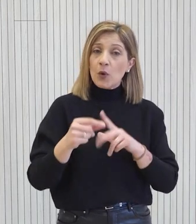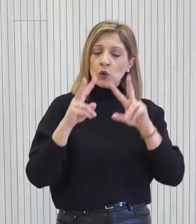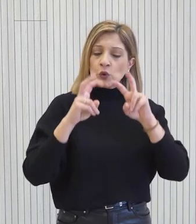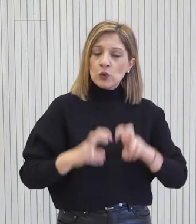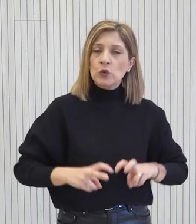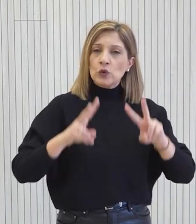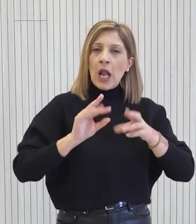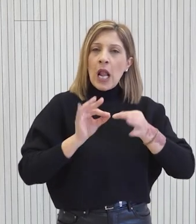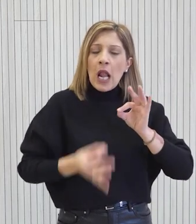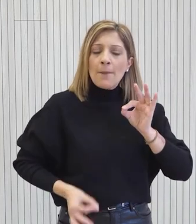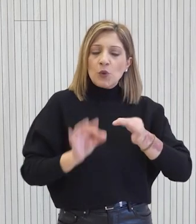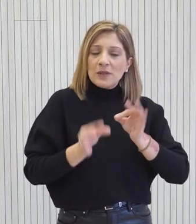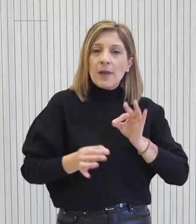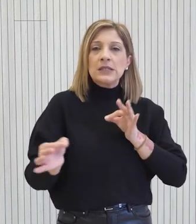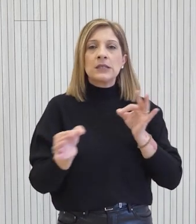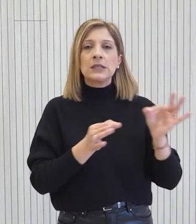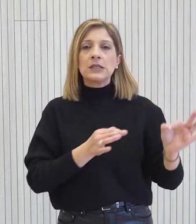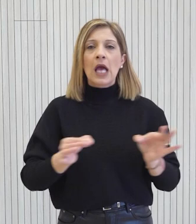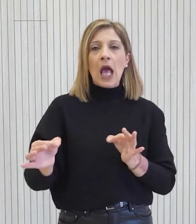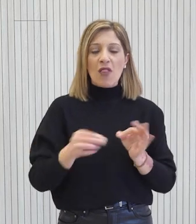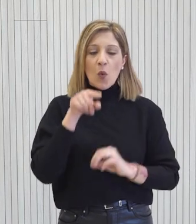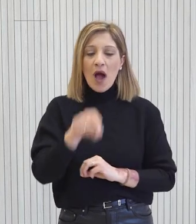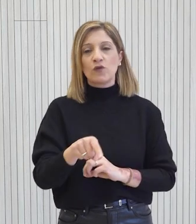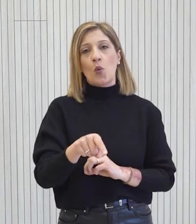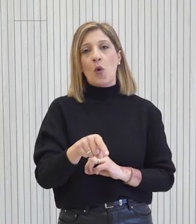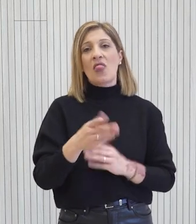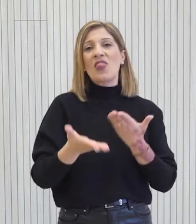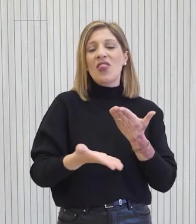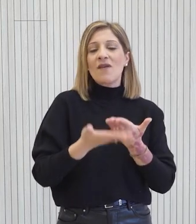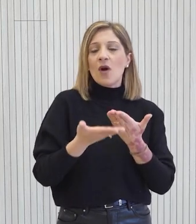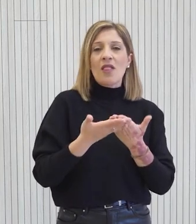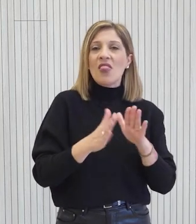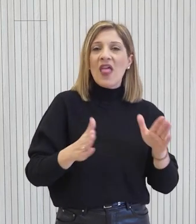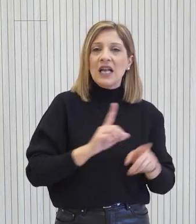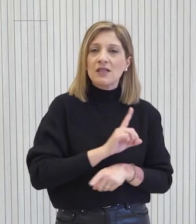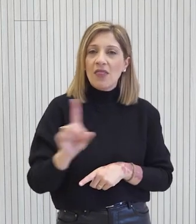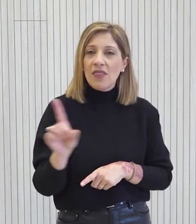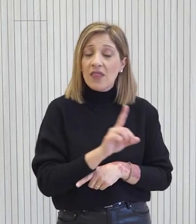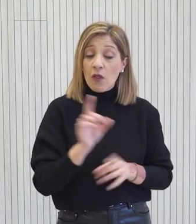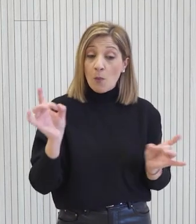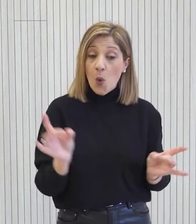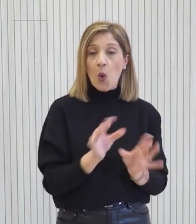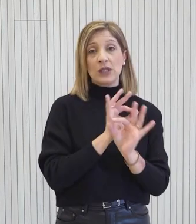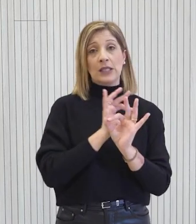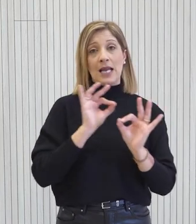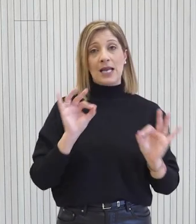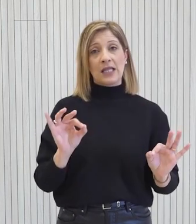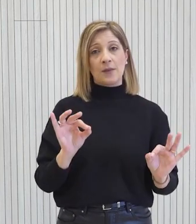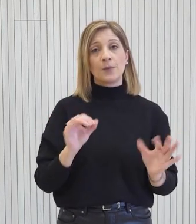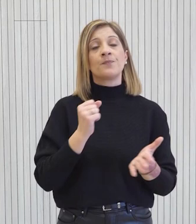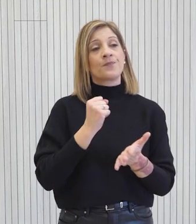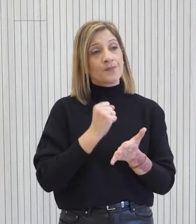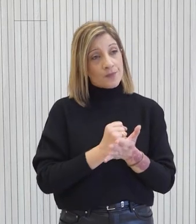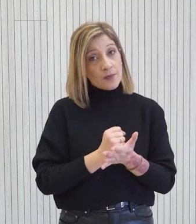σχολαστικός, λεπτομερής σχεδιασμός για να μπορέσει να τεθεί σε υλοποίηση ο θαλάσσιος διάδρομος, όταν και εφόσον το επιτρέψουν οι συνθήκες, αλλά ναι, ληφθεί